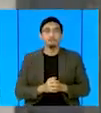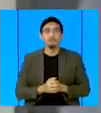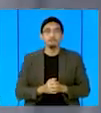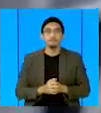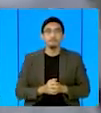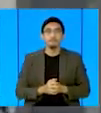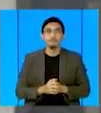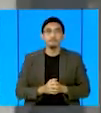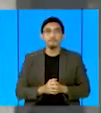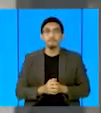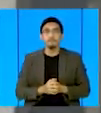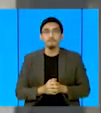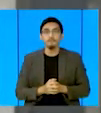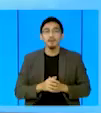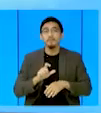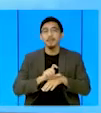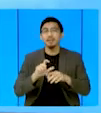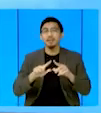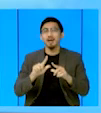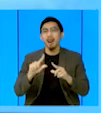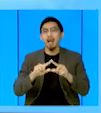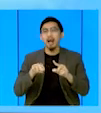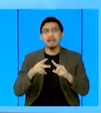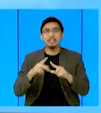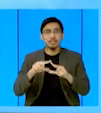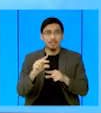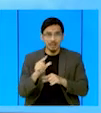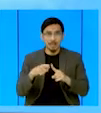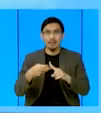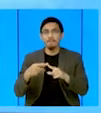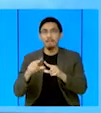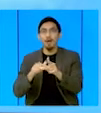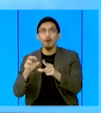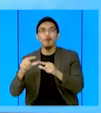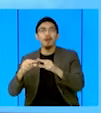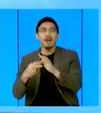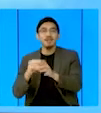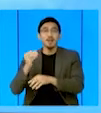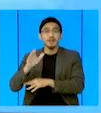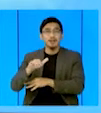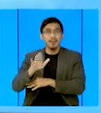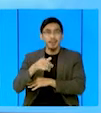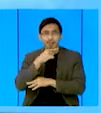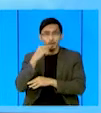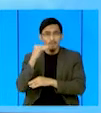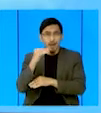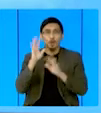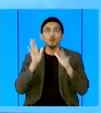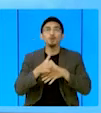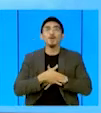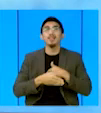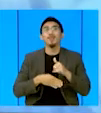Putra, iNews melaporkan. Pemirsa, Masjid Agung Al-Azhar Kebayoran Jakarta Selatan minggu pagi menggelar sholat Idul